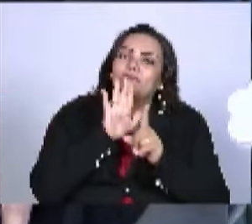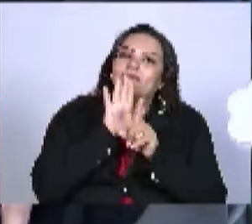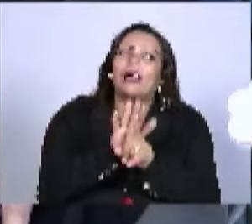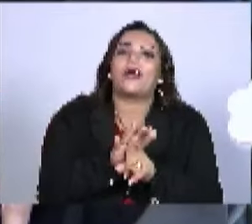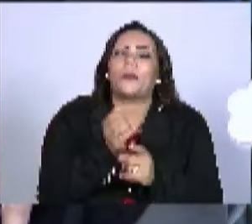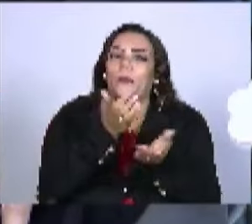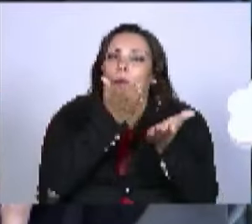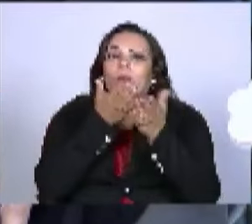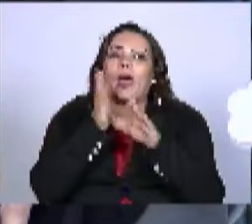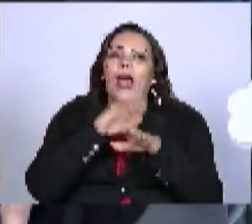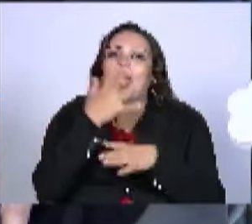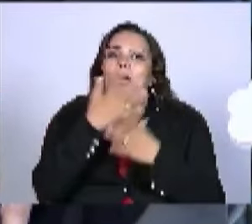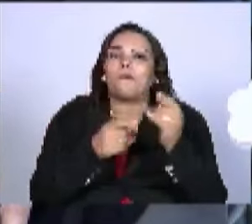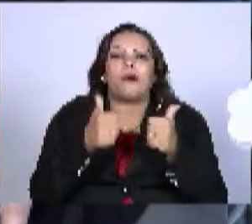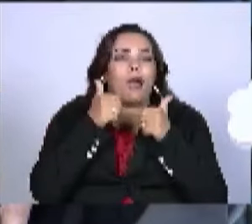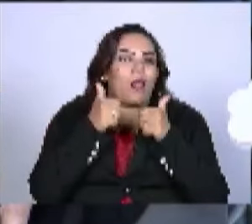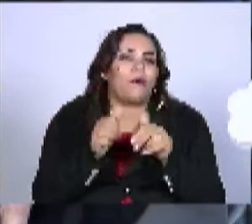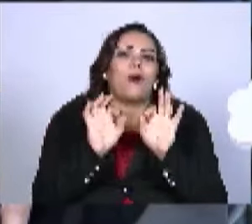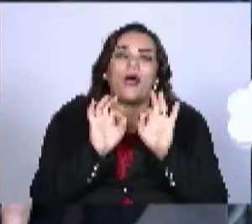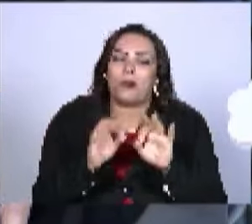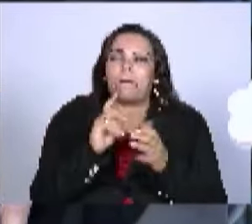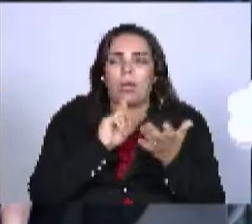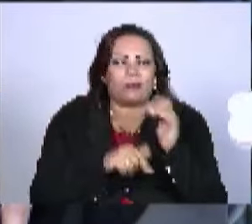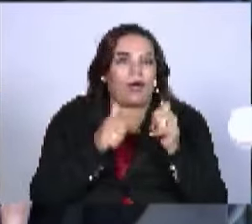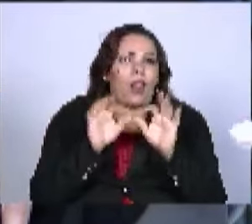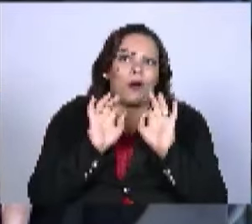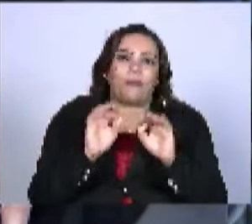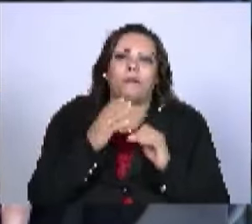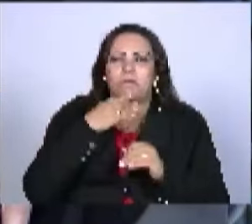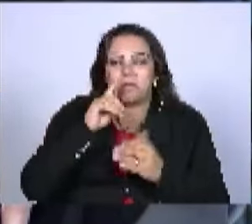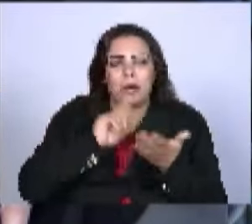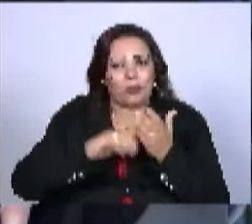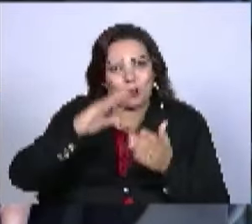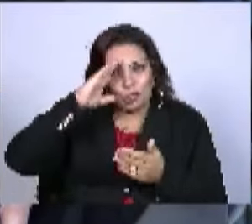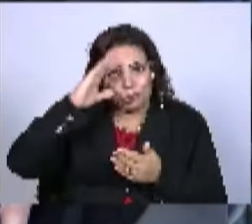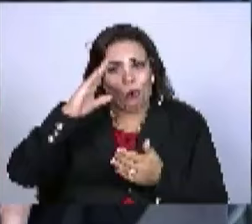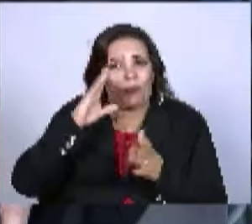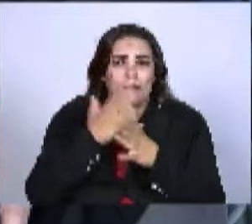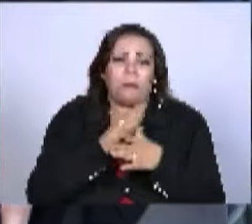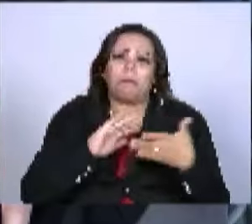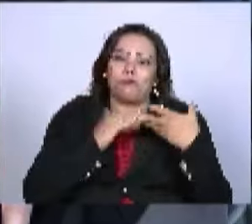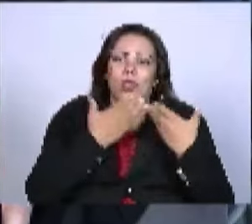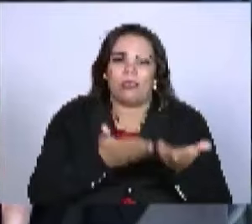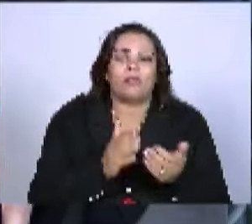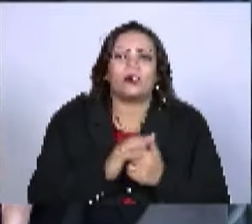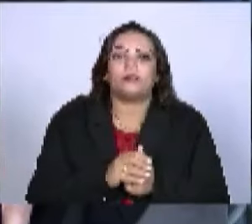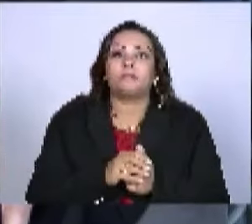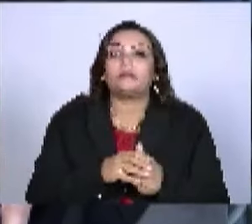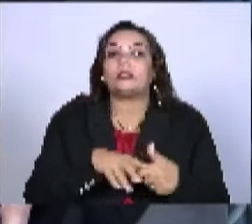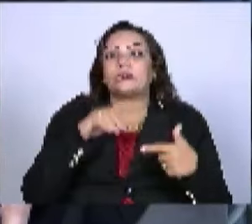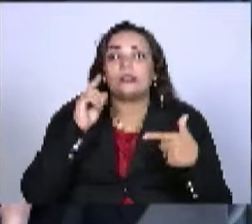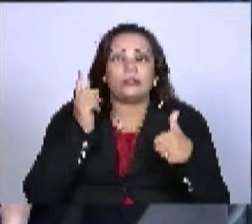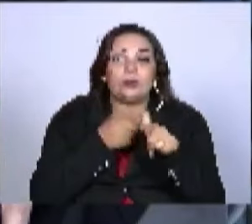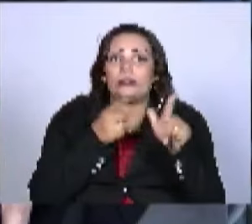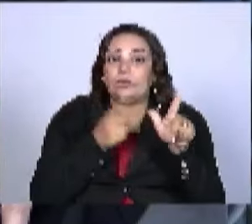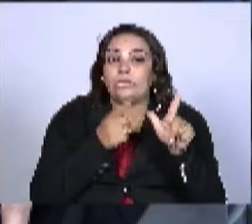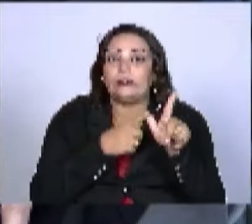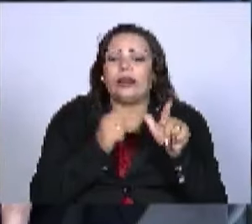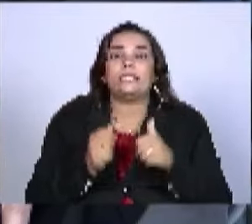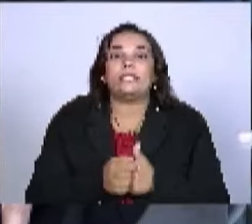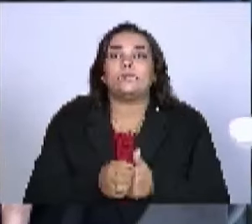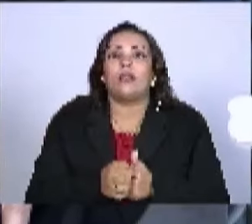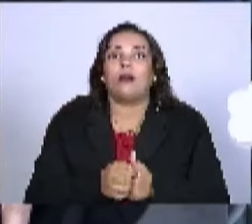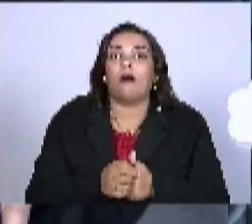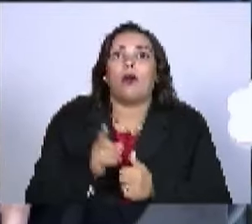عليها وعلى ابنها وده شيء ايجابي يعني انا بشكرهم عليه الامر الثاني